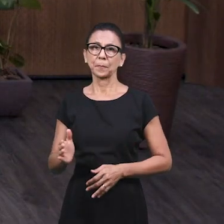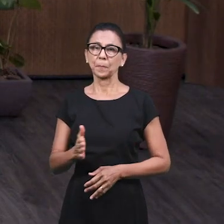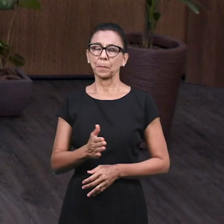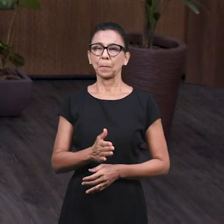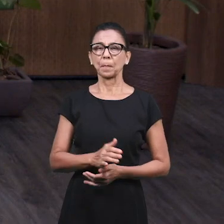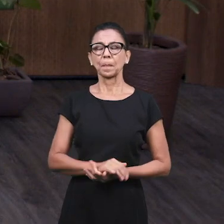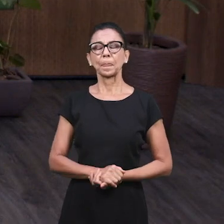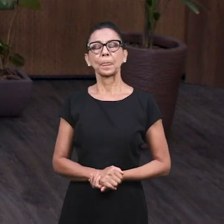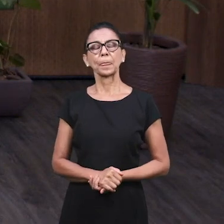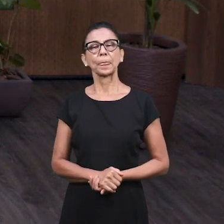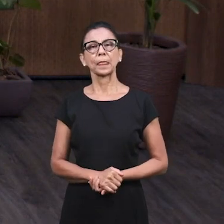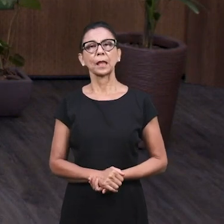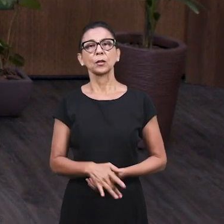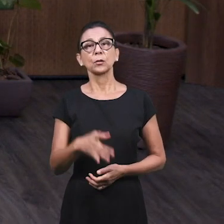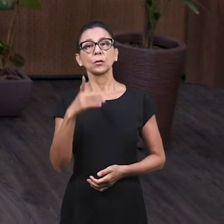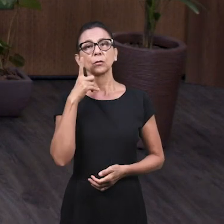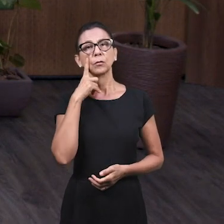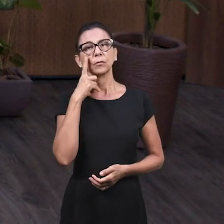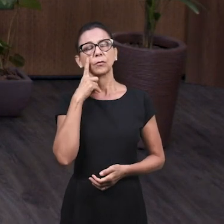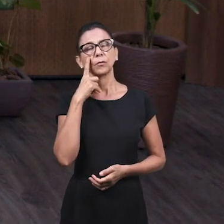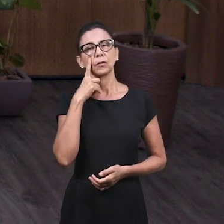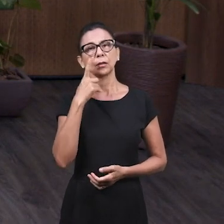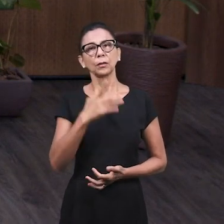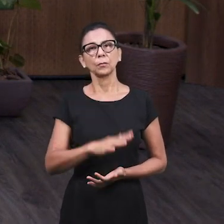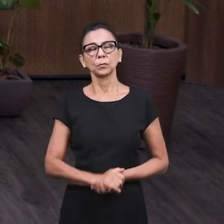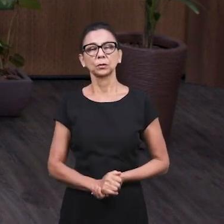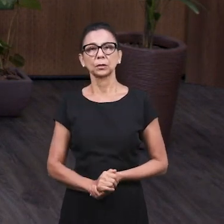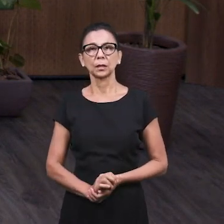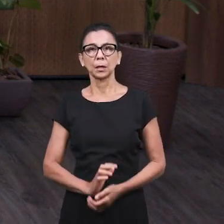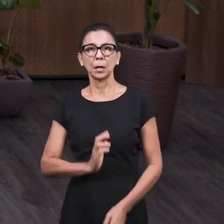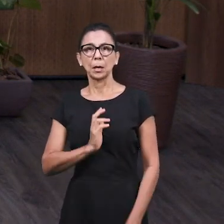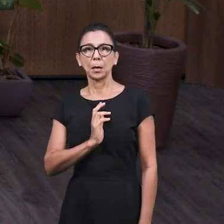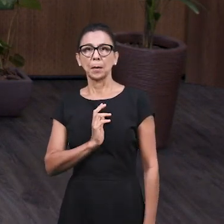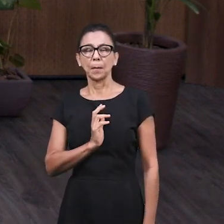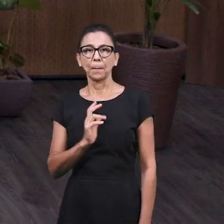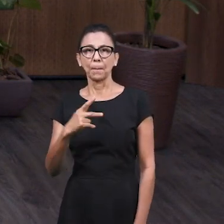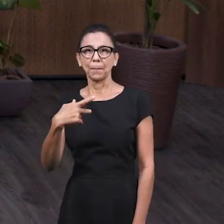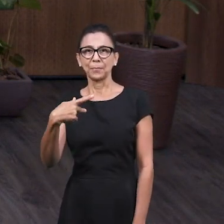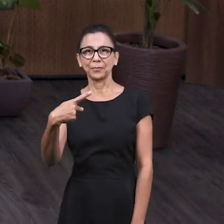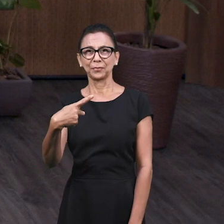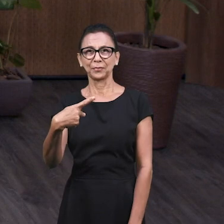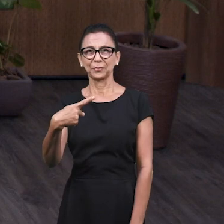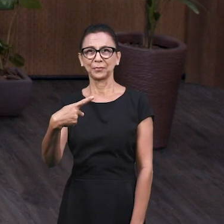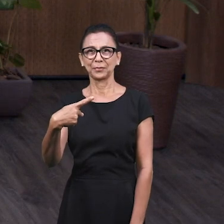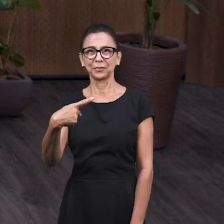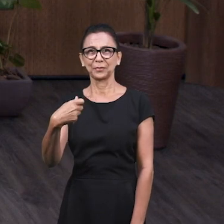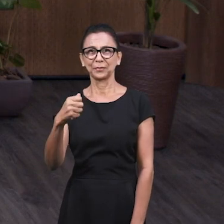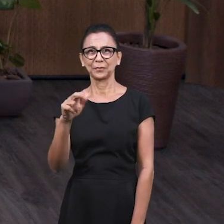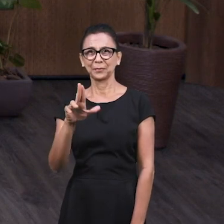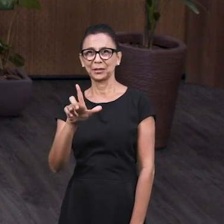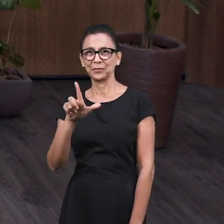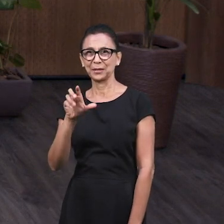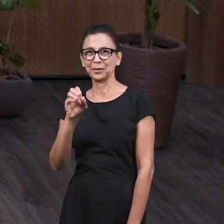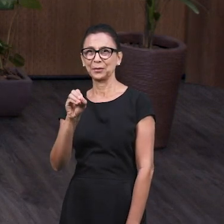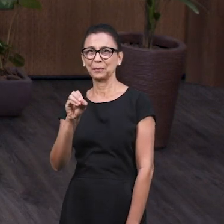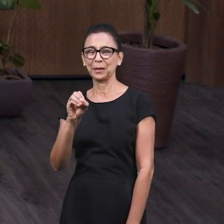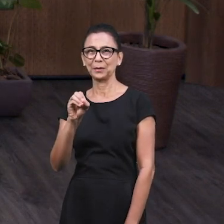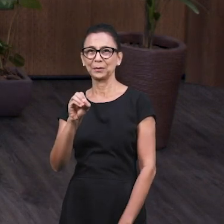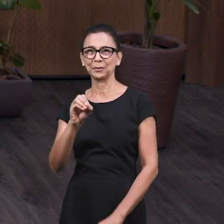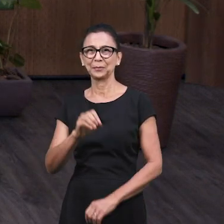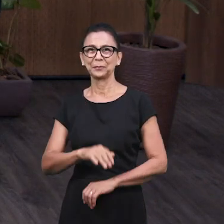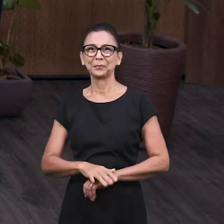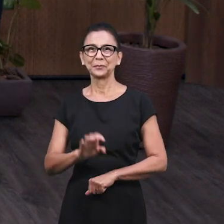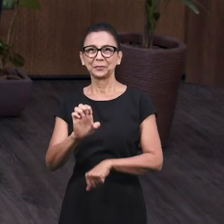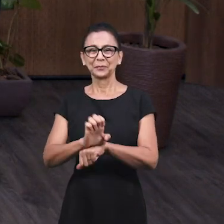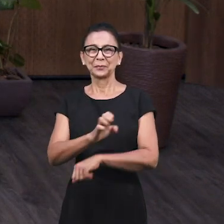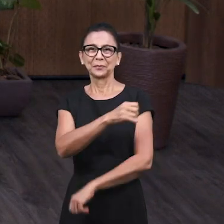cité dans le commentaire de Paul de Carvalho, de Barra Mansa, Rio de